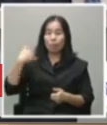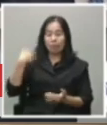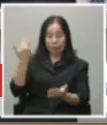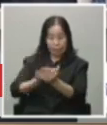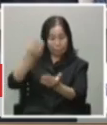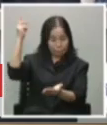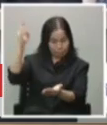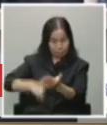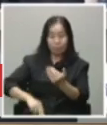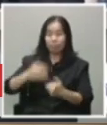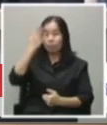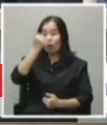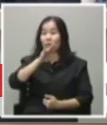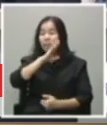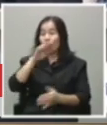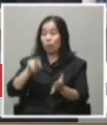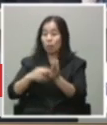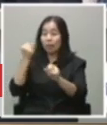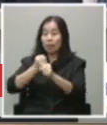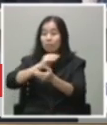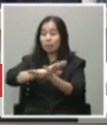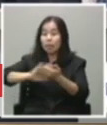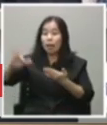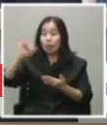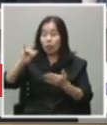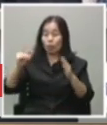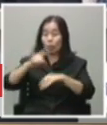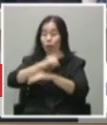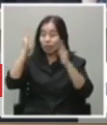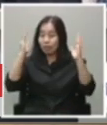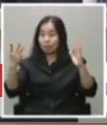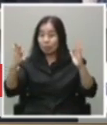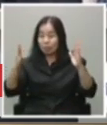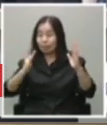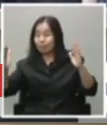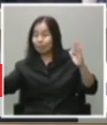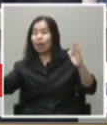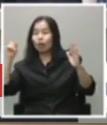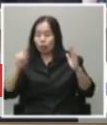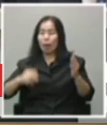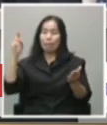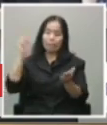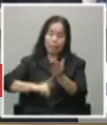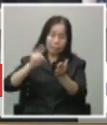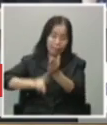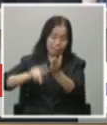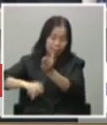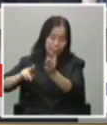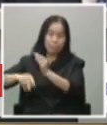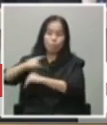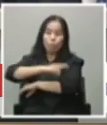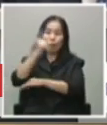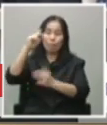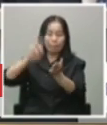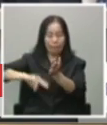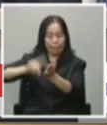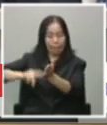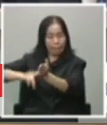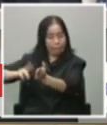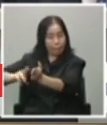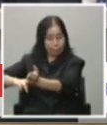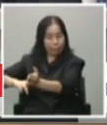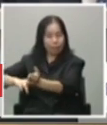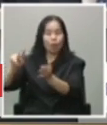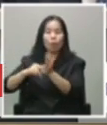รณีส่งงานล่าช้าคือปรับเป็นรายวันนะครับวันละ 0.20% ของราคาทั้งระบบคร่าวๆก็